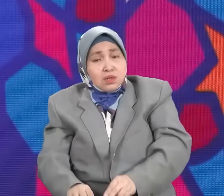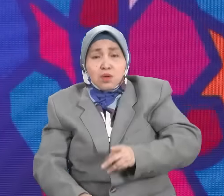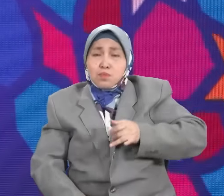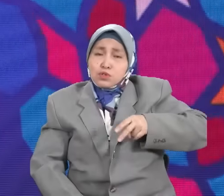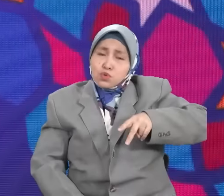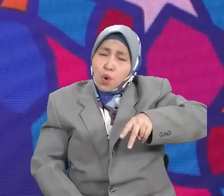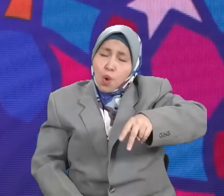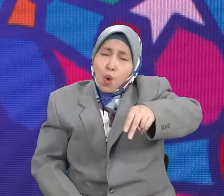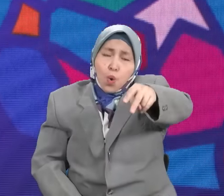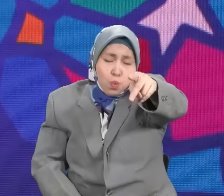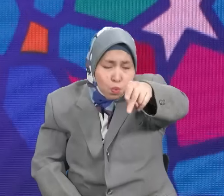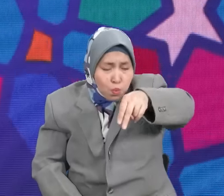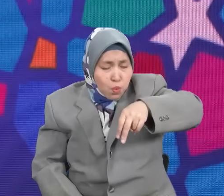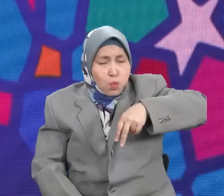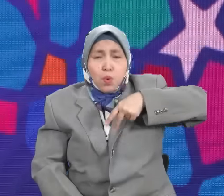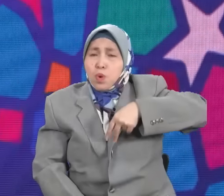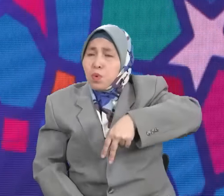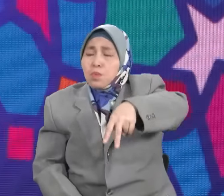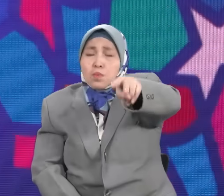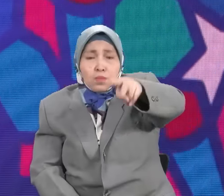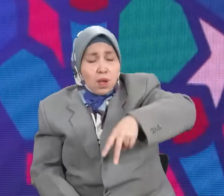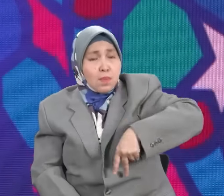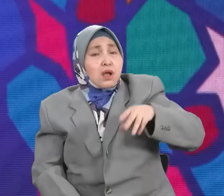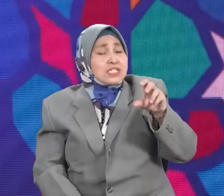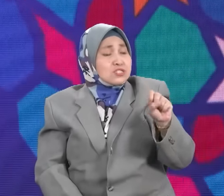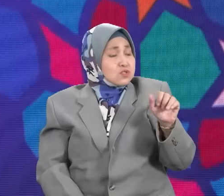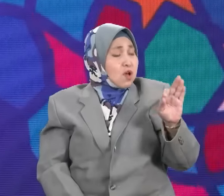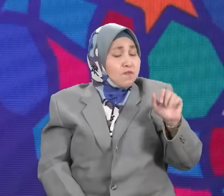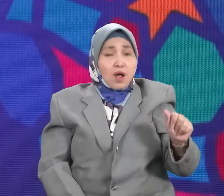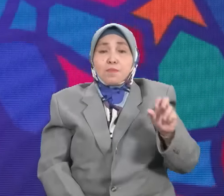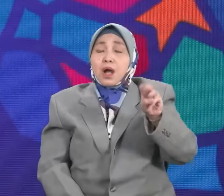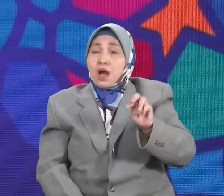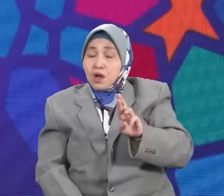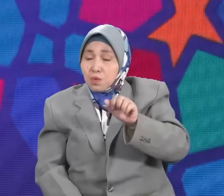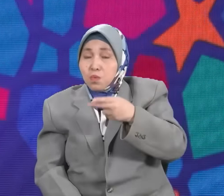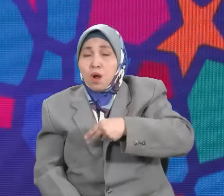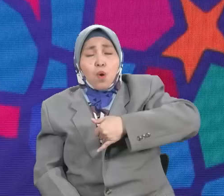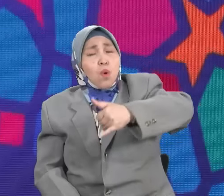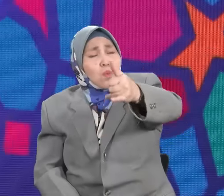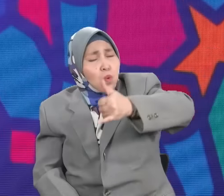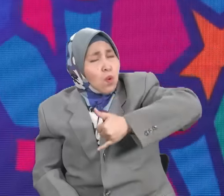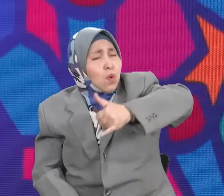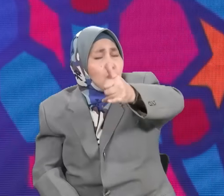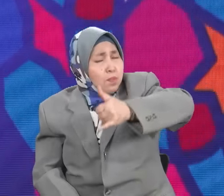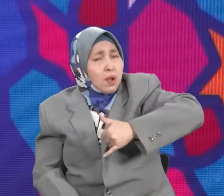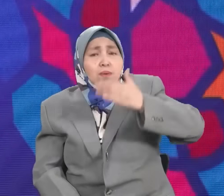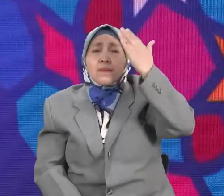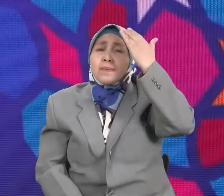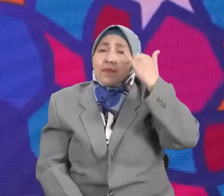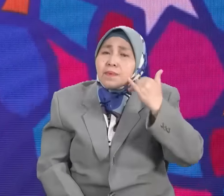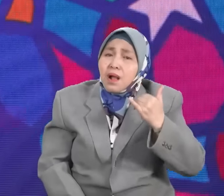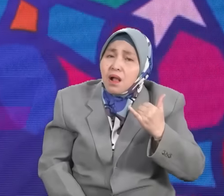ke hulu ke hilih ke sana kemari sofa Marwah Marwah Shafa dan Marwah Allahu akbar karena apa